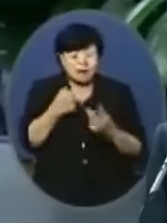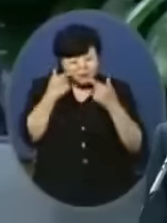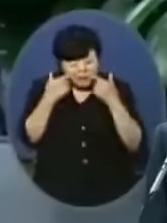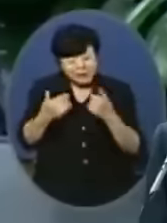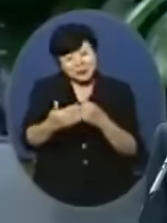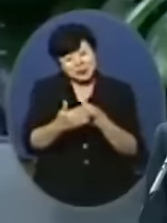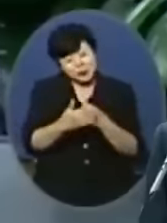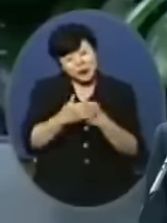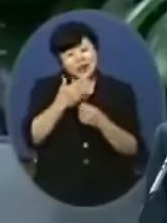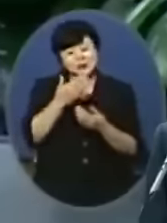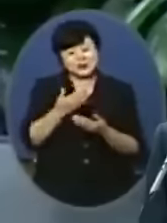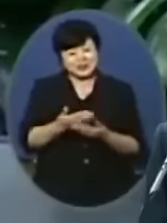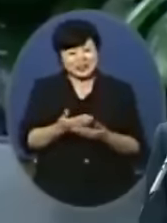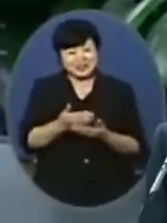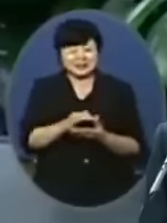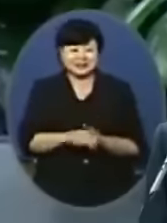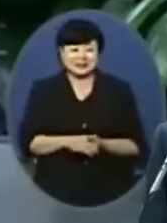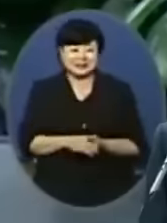반드시 도와주십니다.